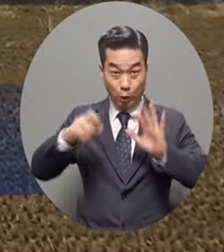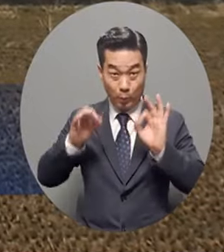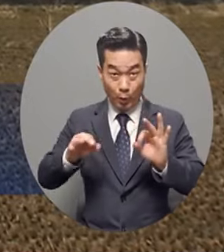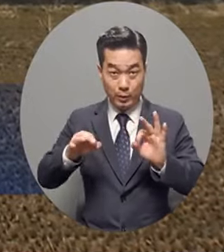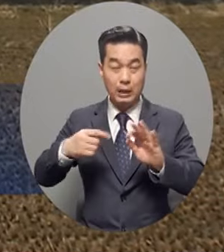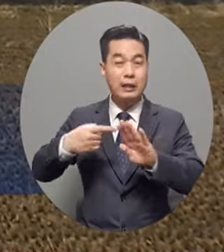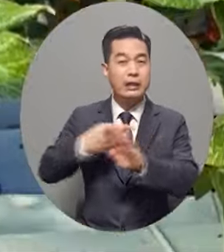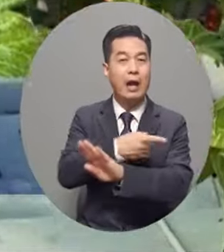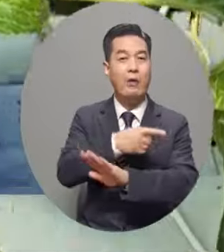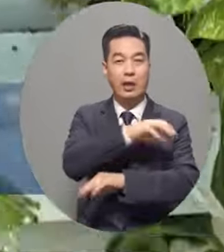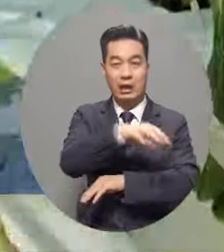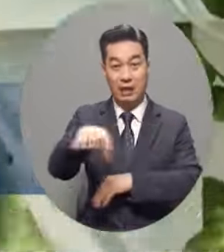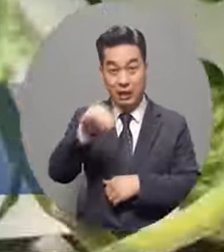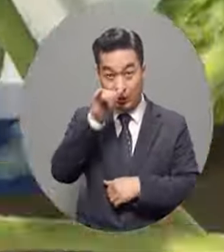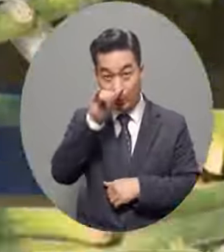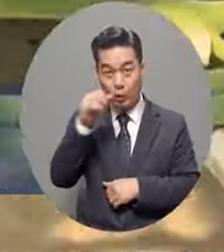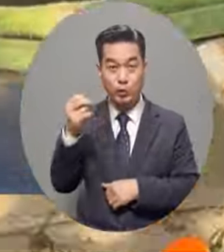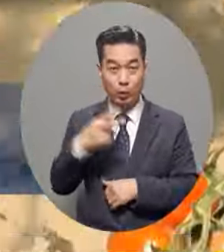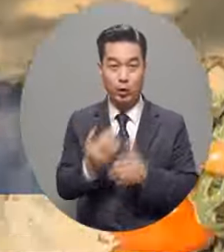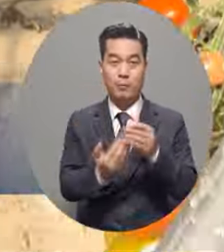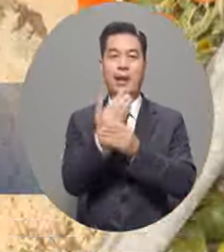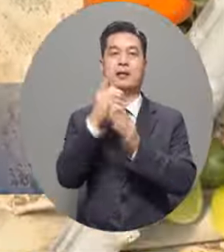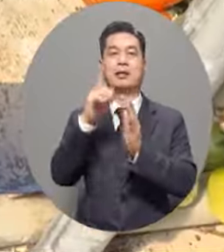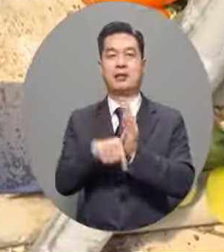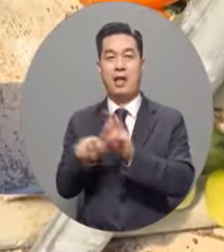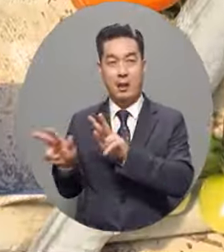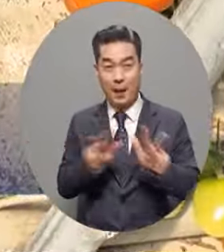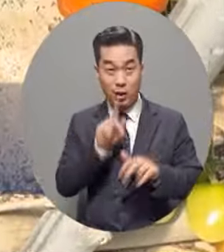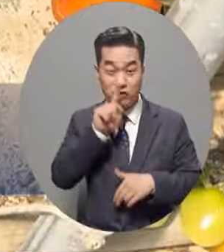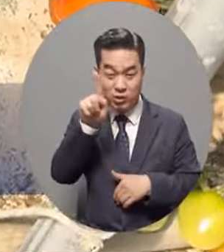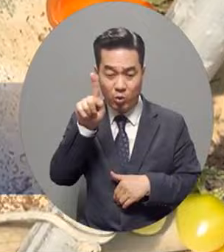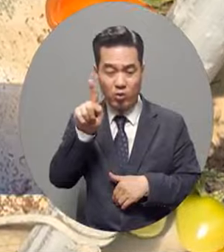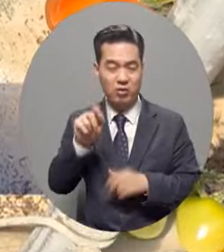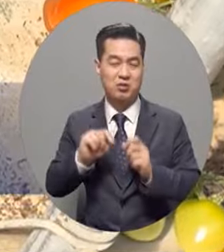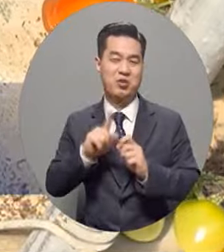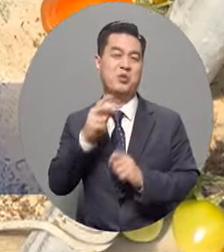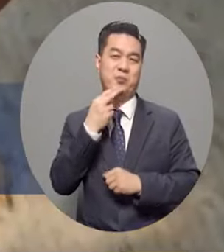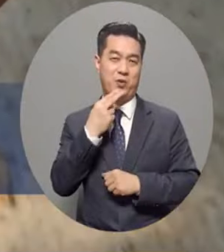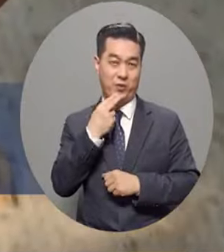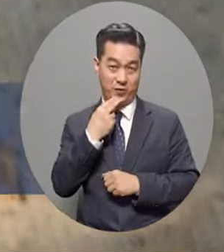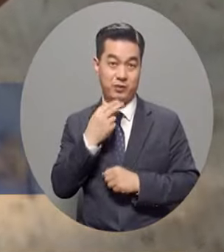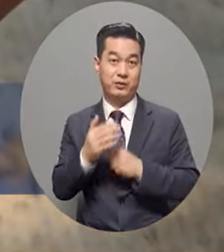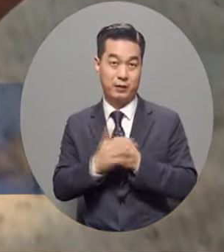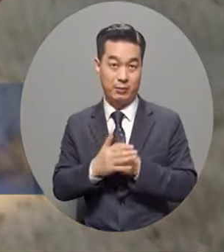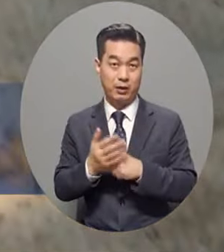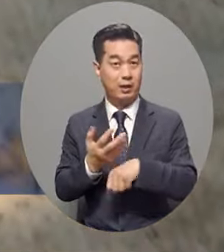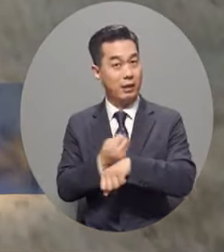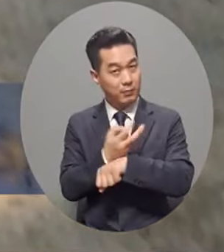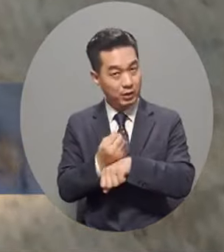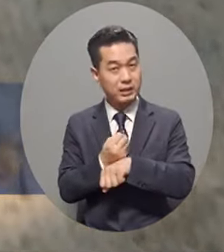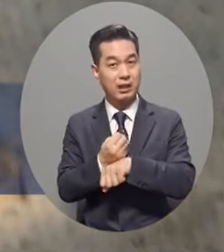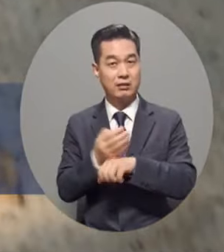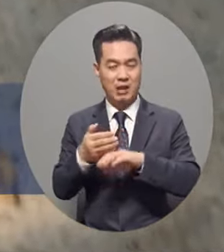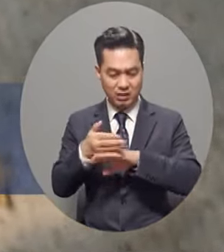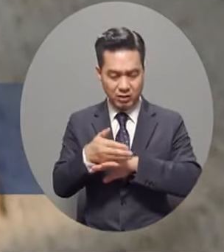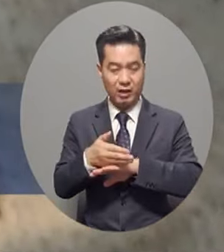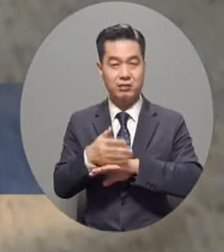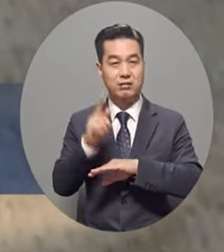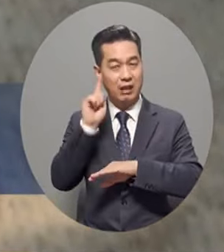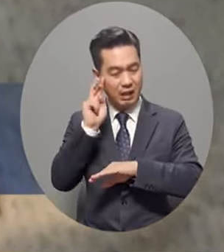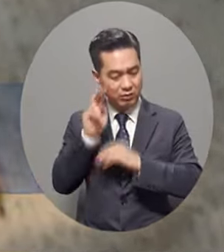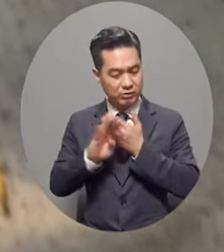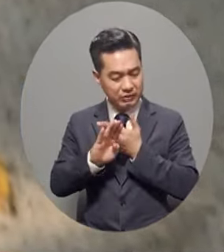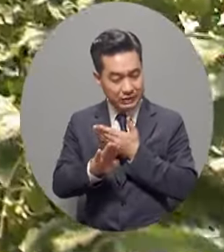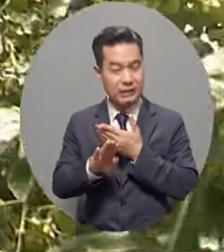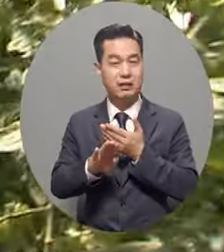야외에서 이루어지고 그다음에 발생을 했을 때 바로 신고되는 경우가 좀 없거든요. 한 몇 시간 늦게는 뭐 하루 정도